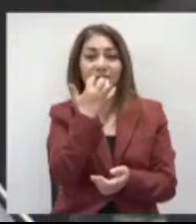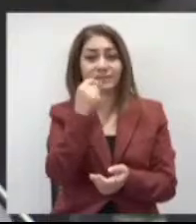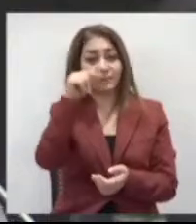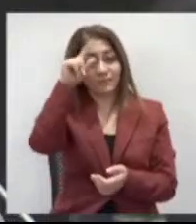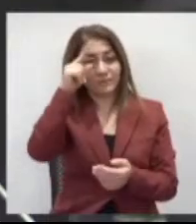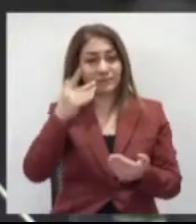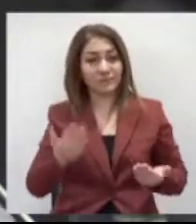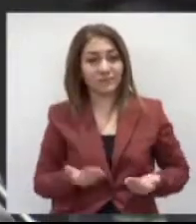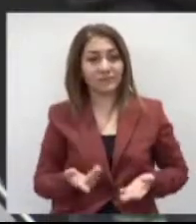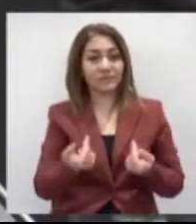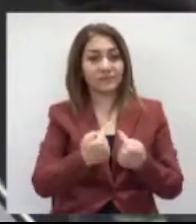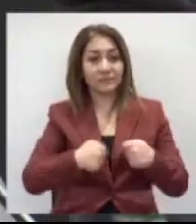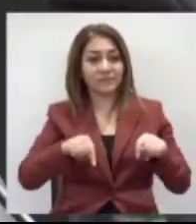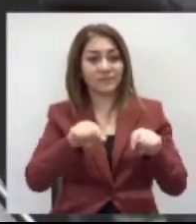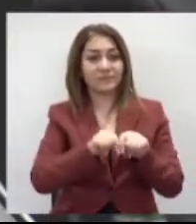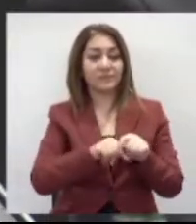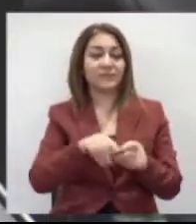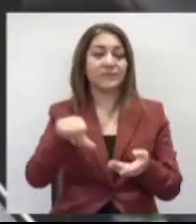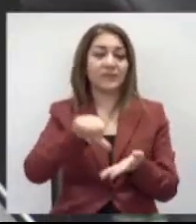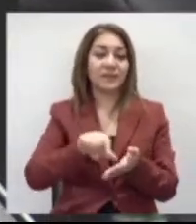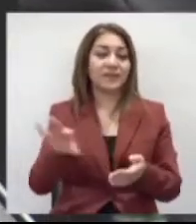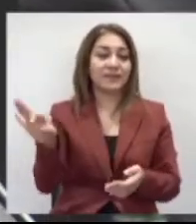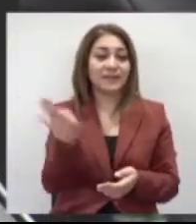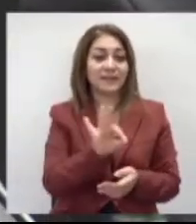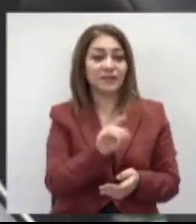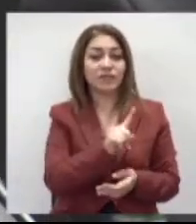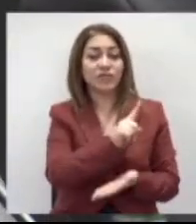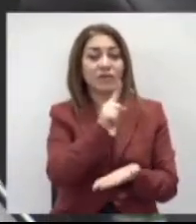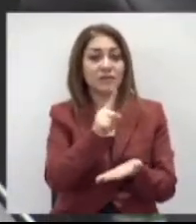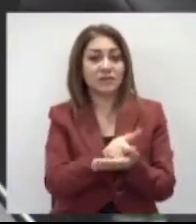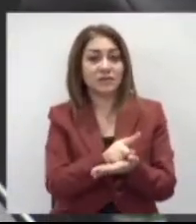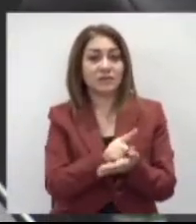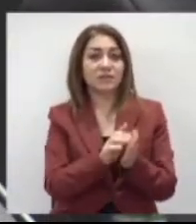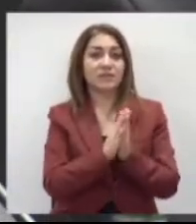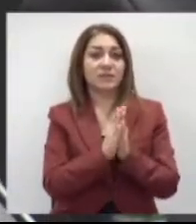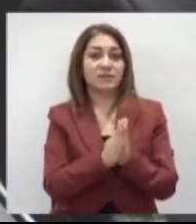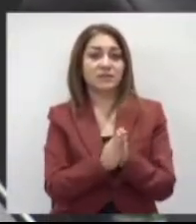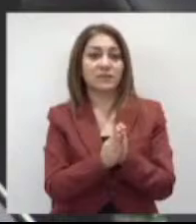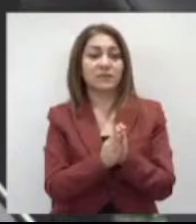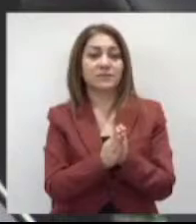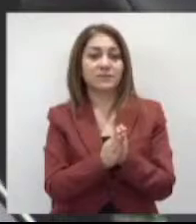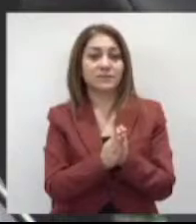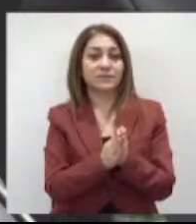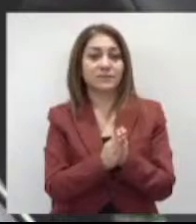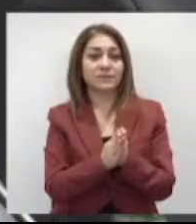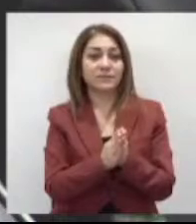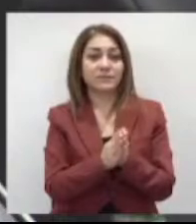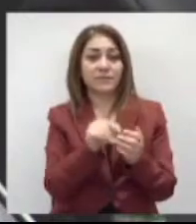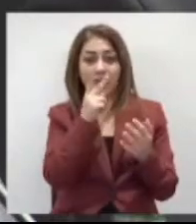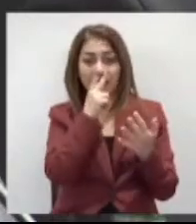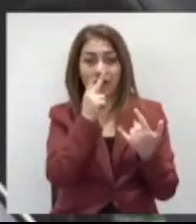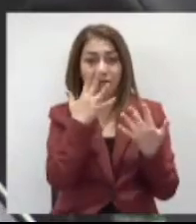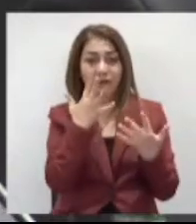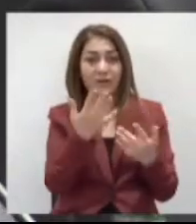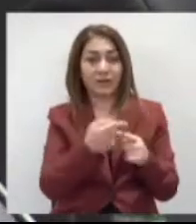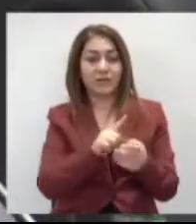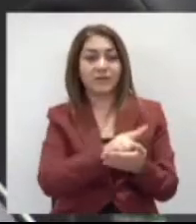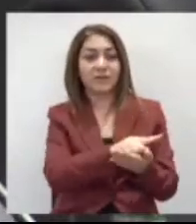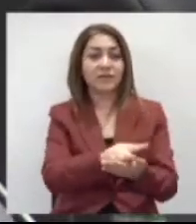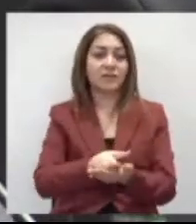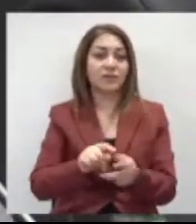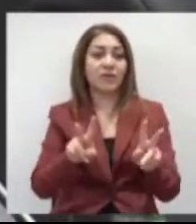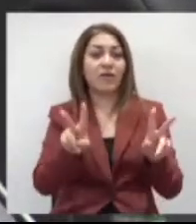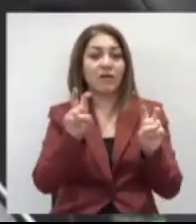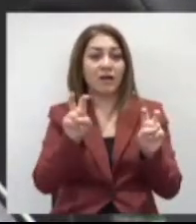ներուժի ներգրավման այդ հնարավորության ընդլայնման հարցը որևէ կերպ արտացոլի, որտեվ քննարկման առարկա դառնա